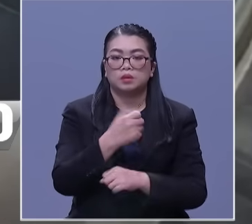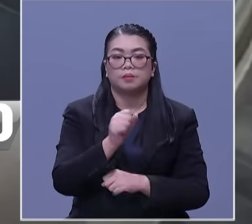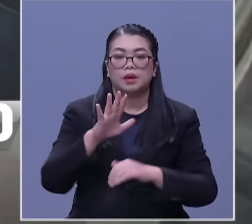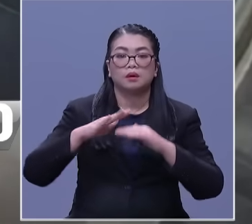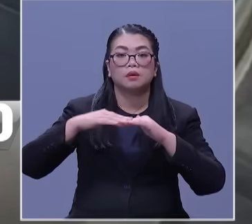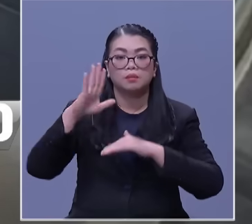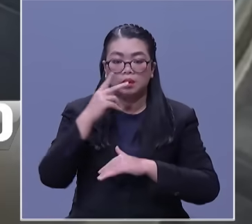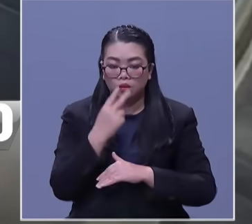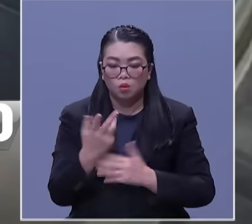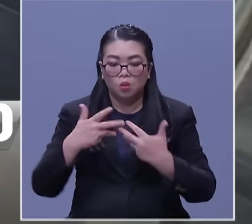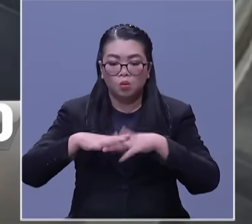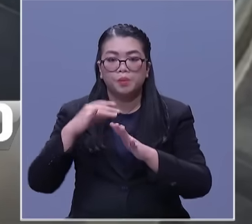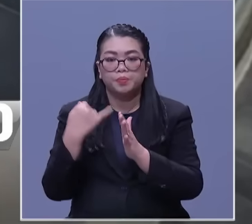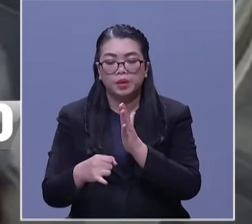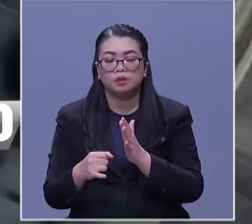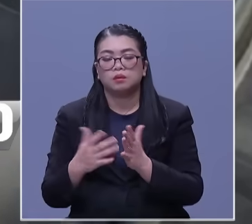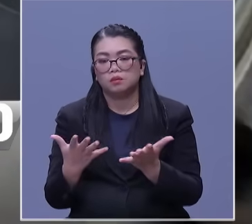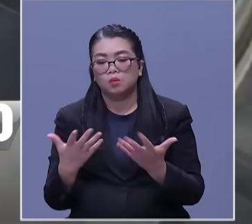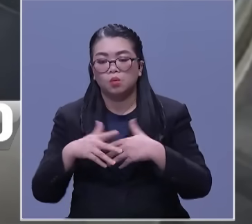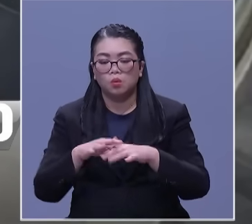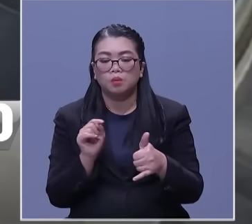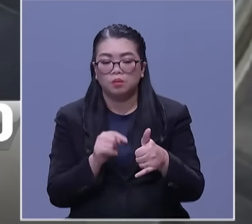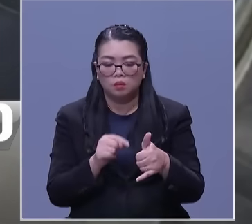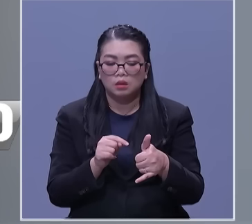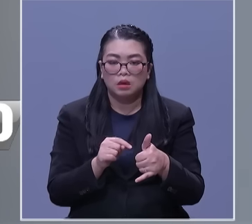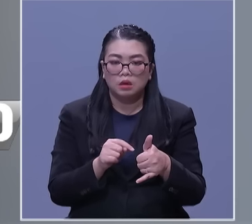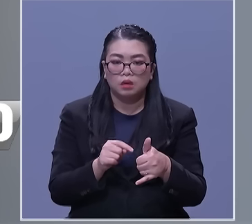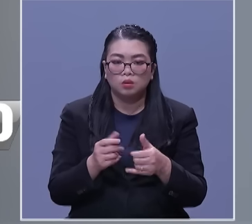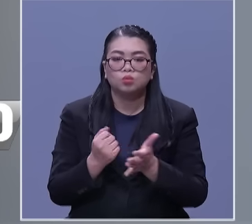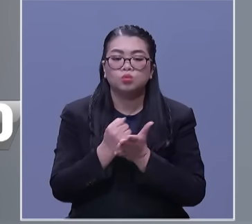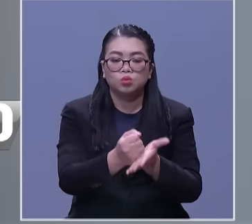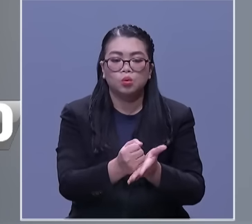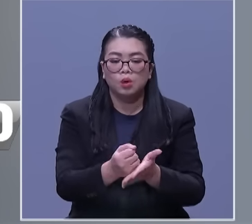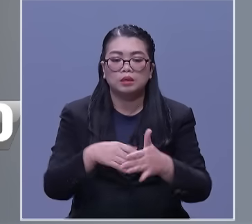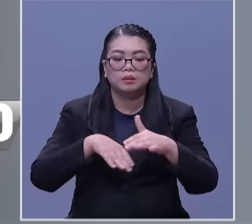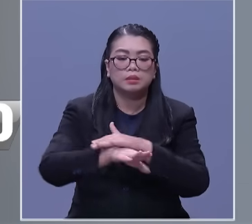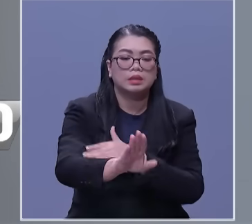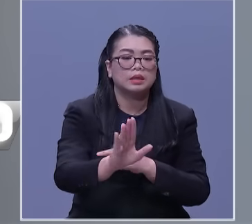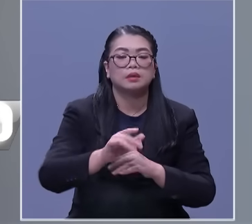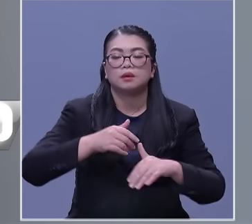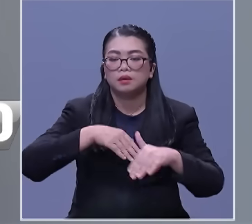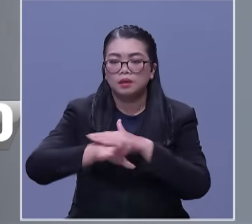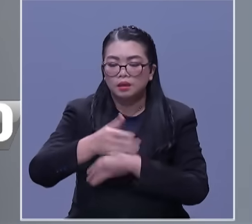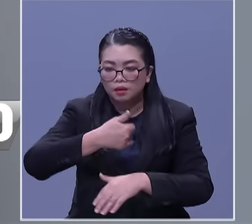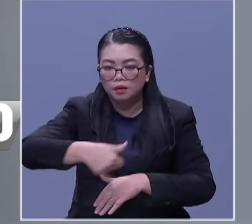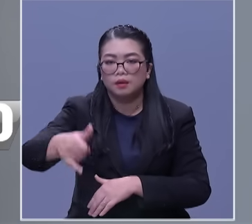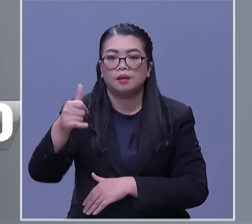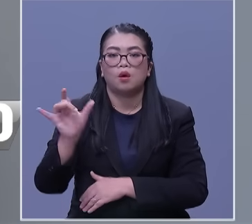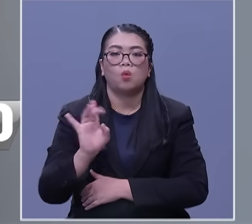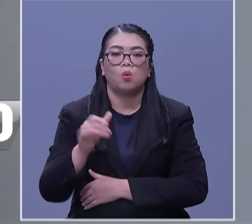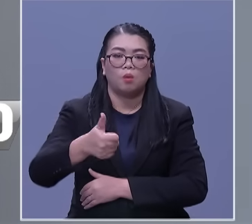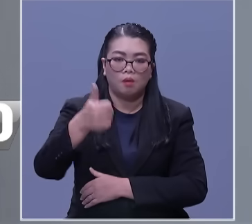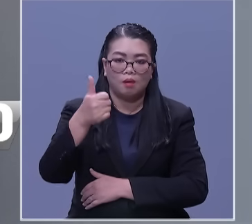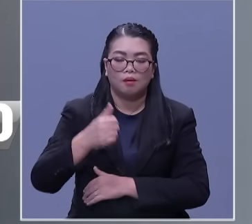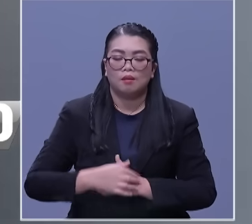ไปร่วมการกระทำการด้วยประการใดๆให้ผู้ที่อยู่ระหว่างคุ้มขังนั้นหลุดพ้นจากการคุมขังไปขณะเดียวกัน